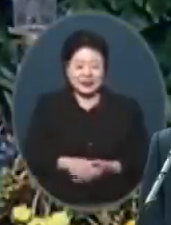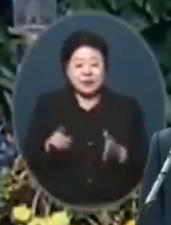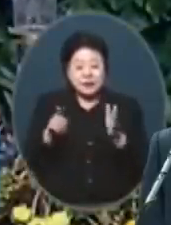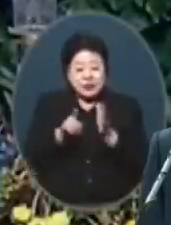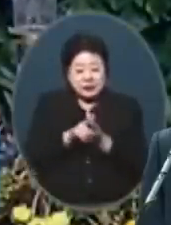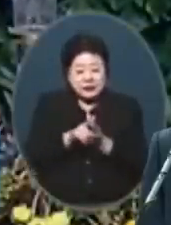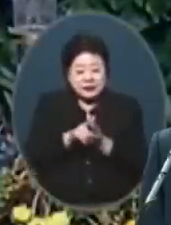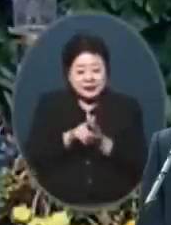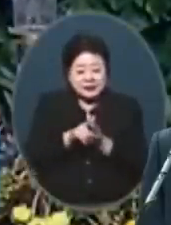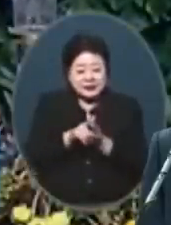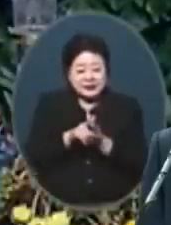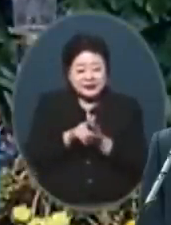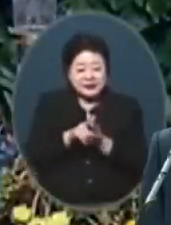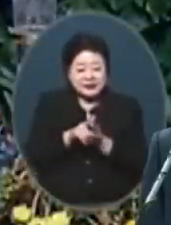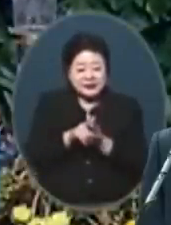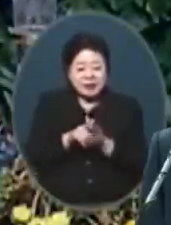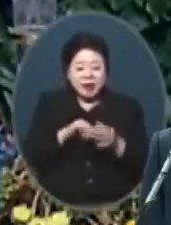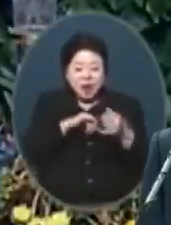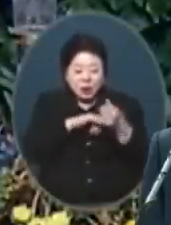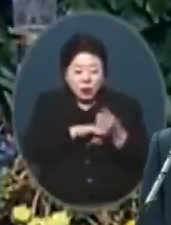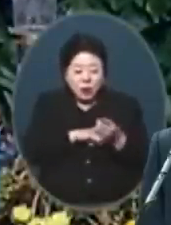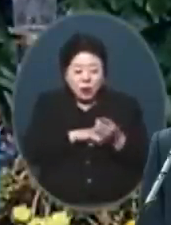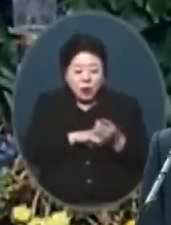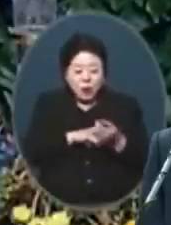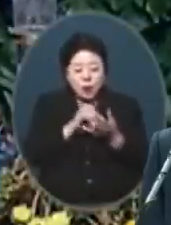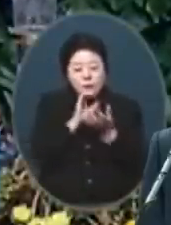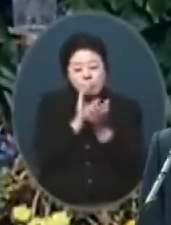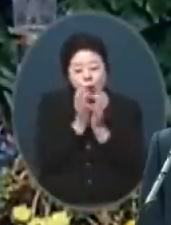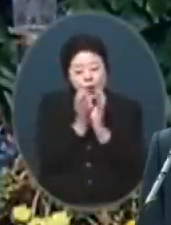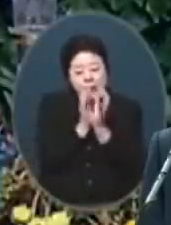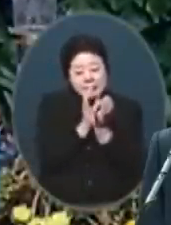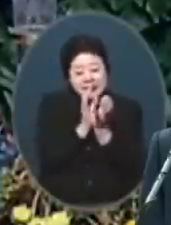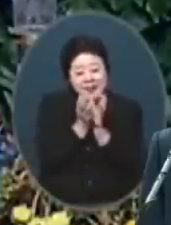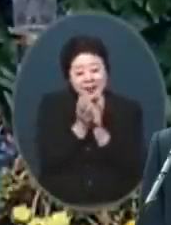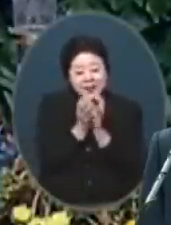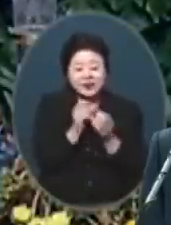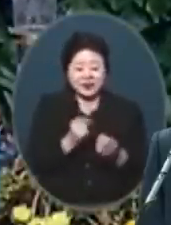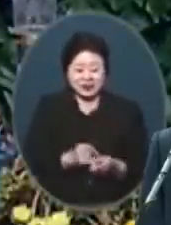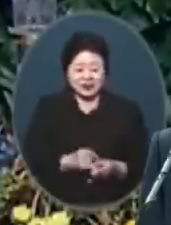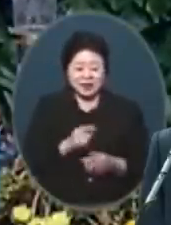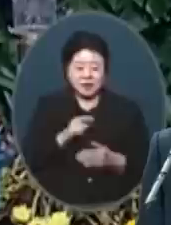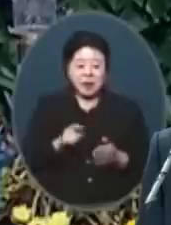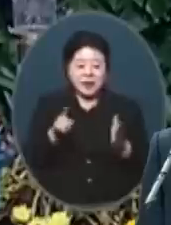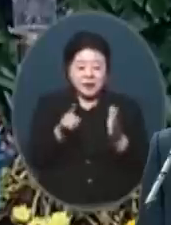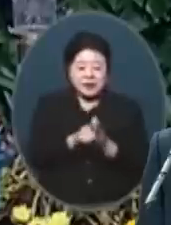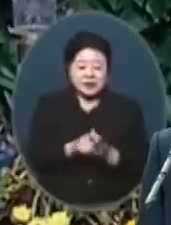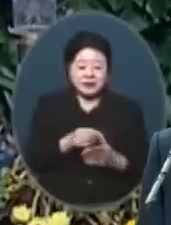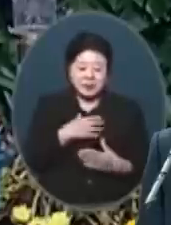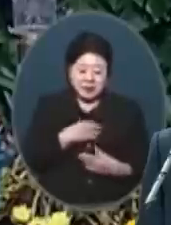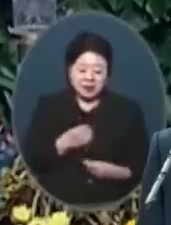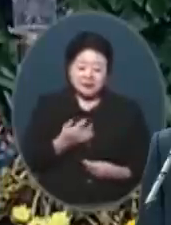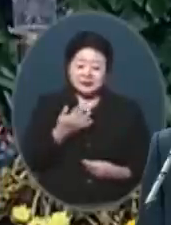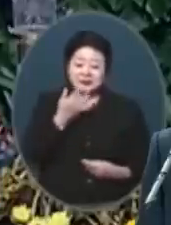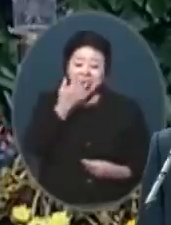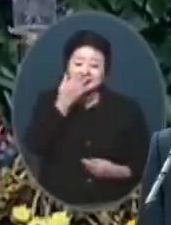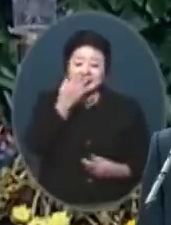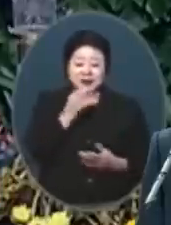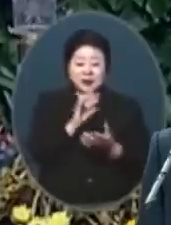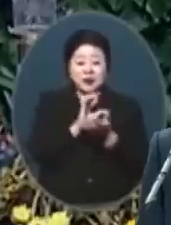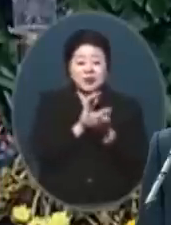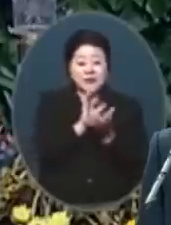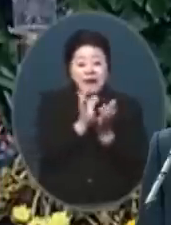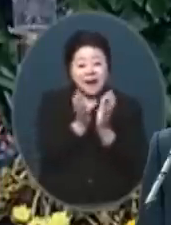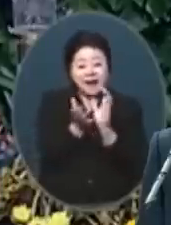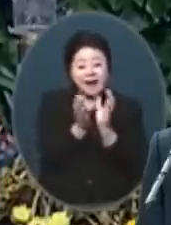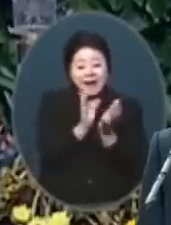믿음이란 꽃 몽우리가 활짝 피어나는 마음의 믿음이 평안의 향기를 뿜으며